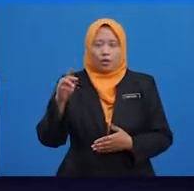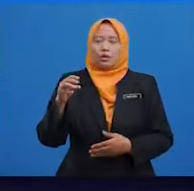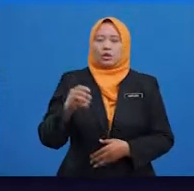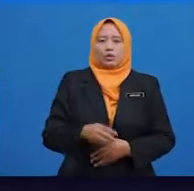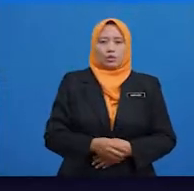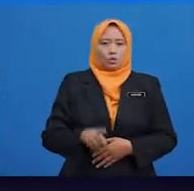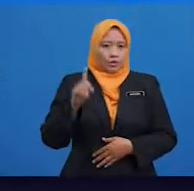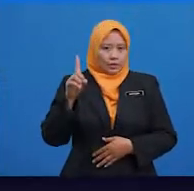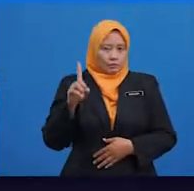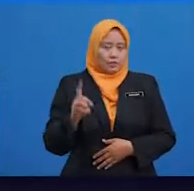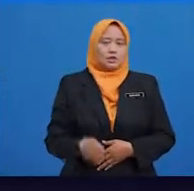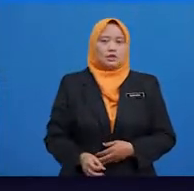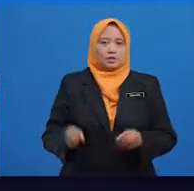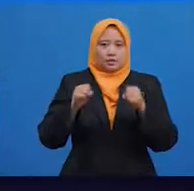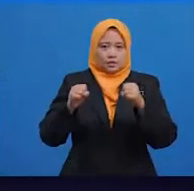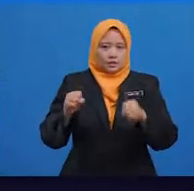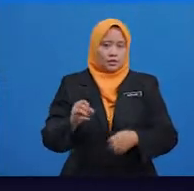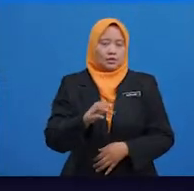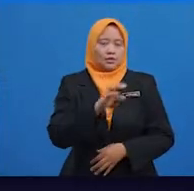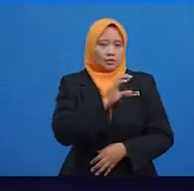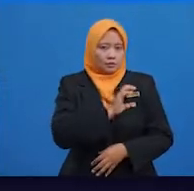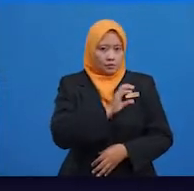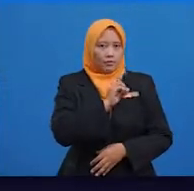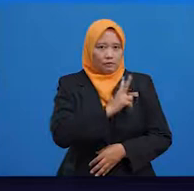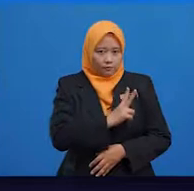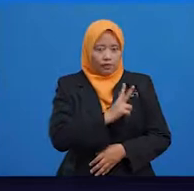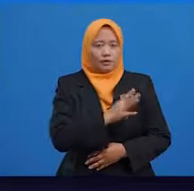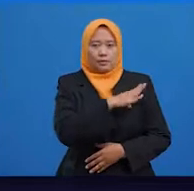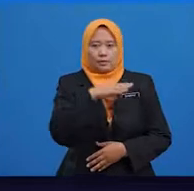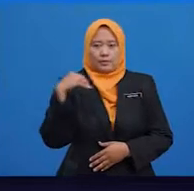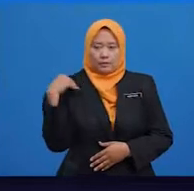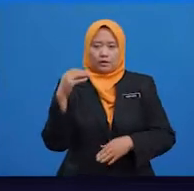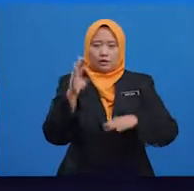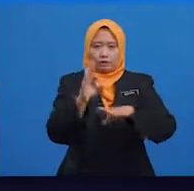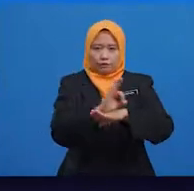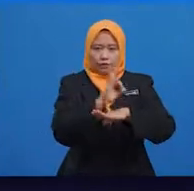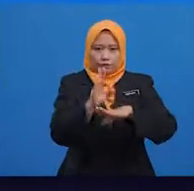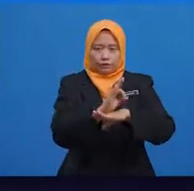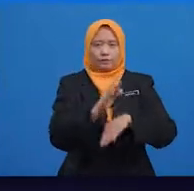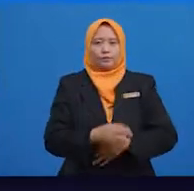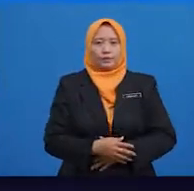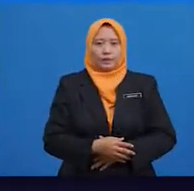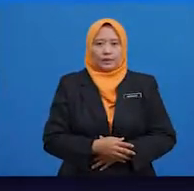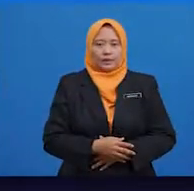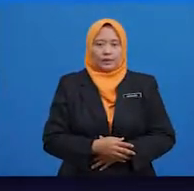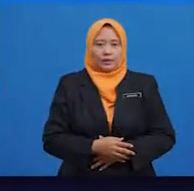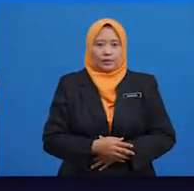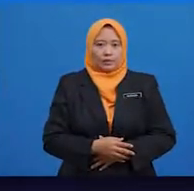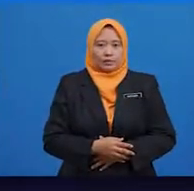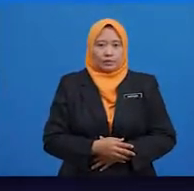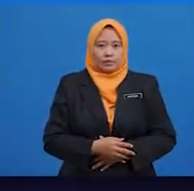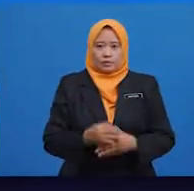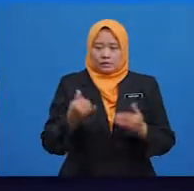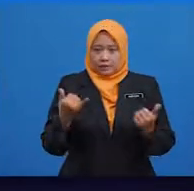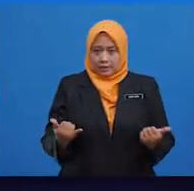fungsinya. Baiklah, saya mulakan dengan komponen utama bagi